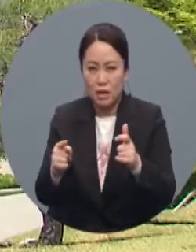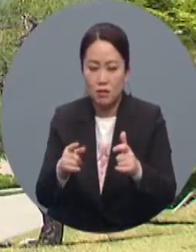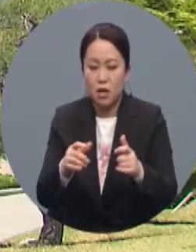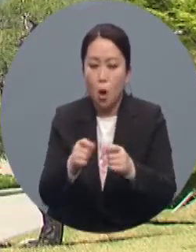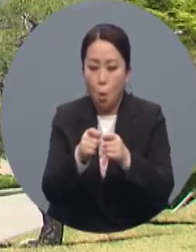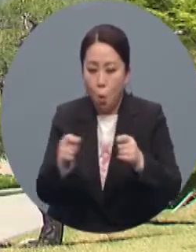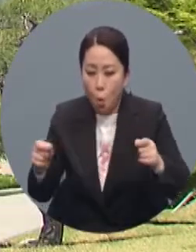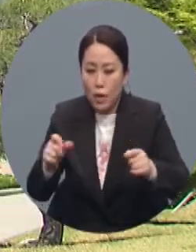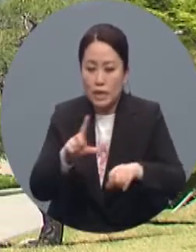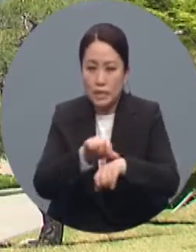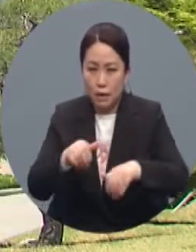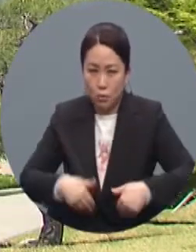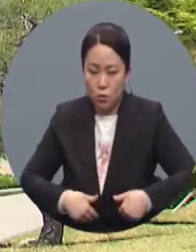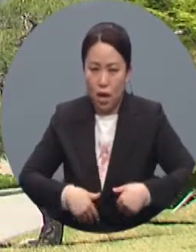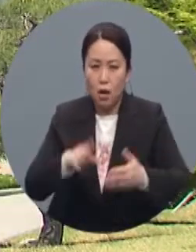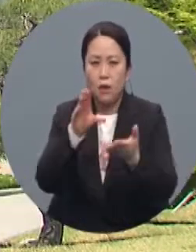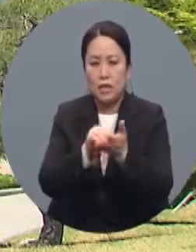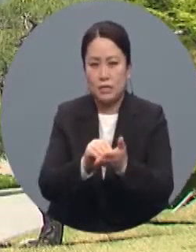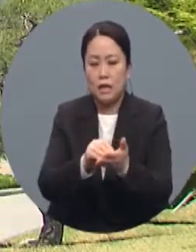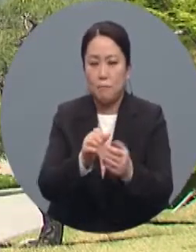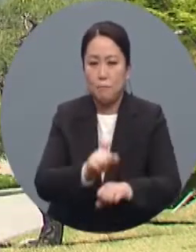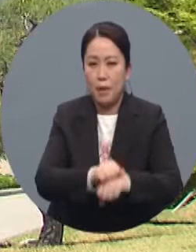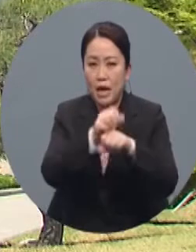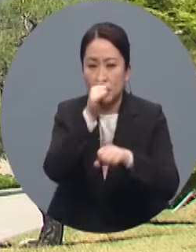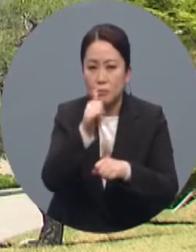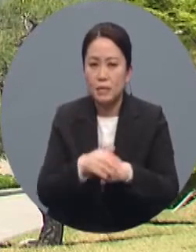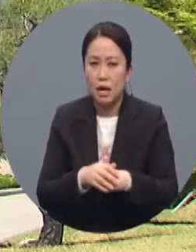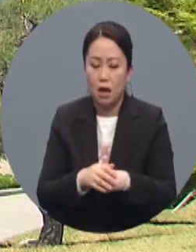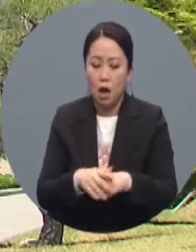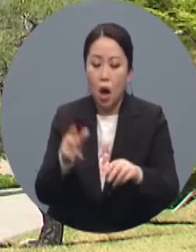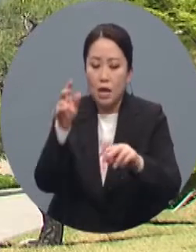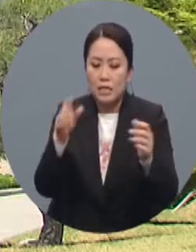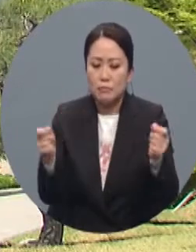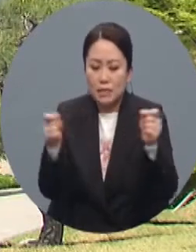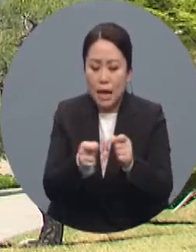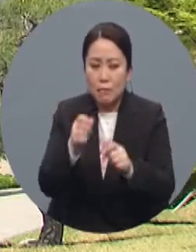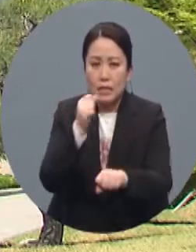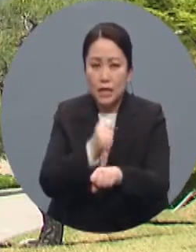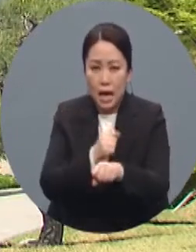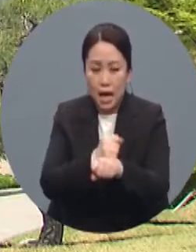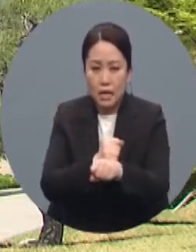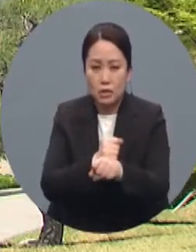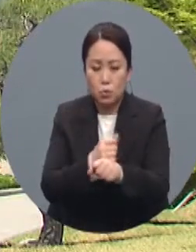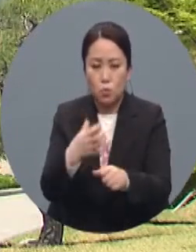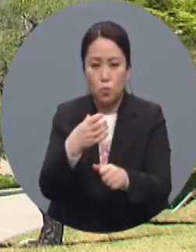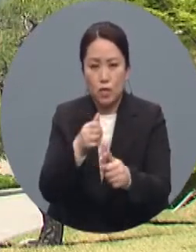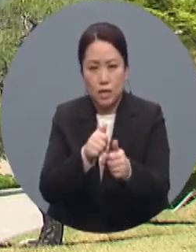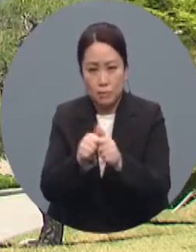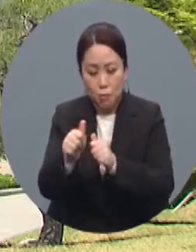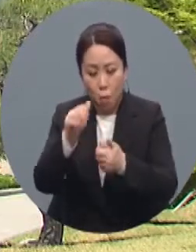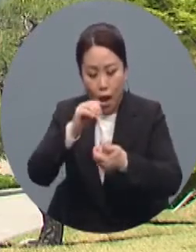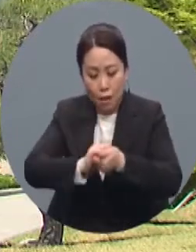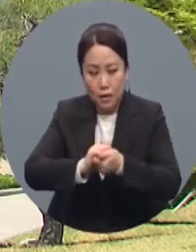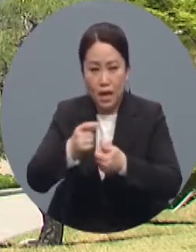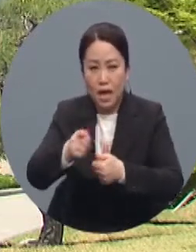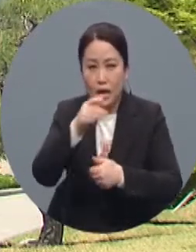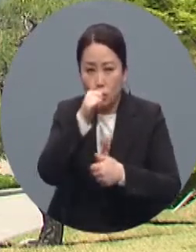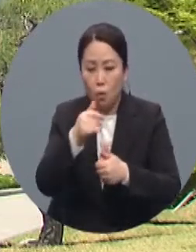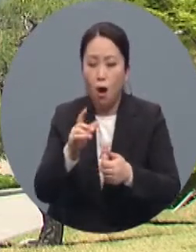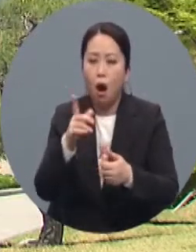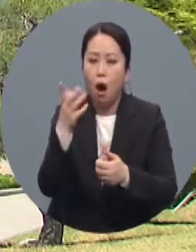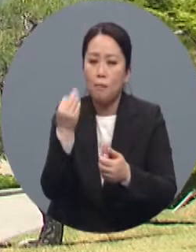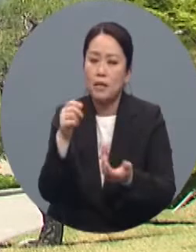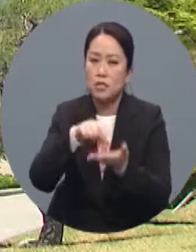박형준 부산시장이 보궐 임기를 수행하는 한계를 극복하고 얼마나 안정적으로 시정을 이끌어 나갈